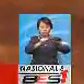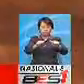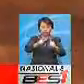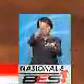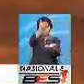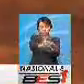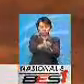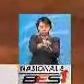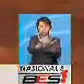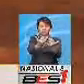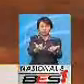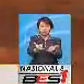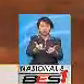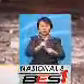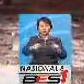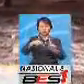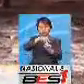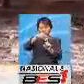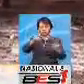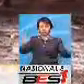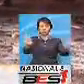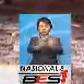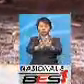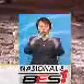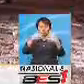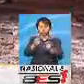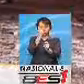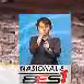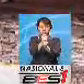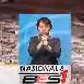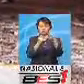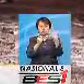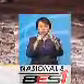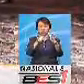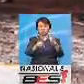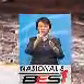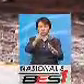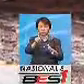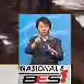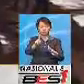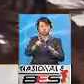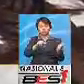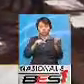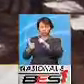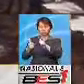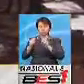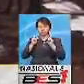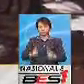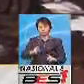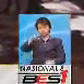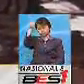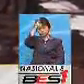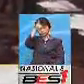dihentikan serta-merta sedangkan Tarikh penutupannya telah ditetapkan pada 15 Januari oleh pihak